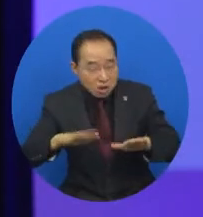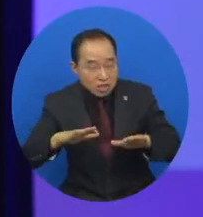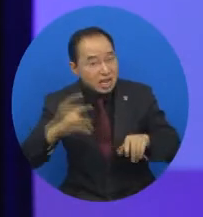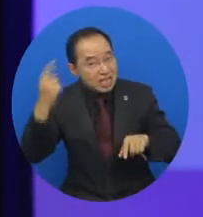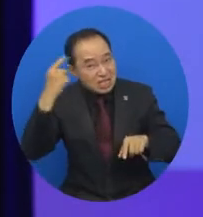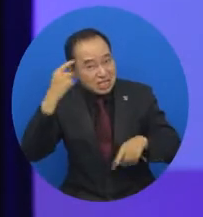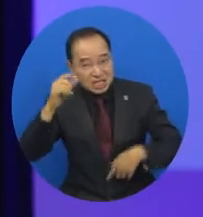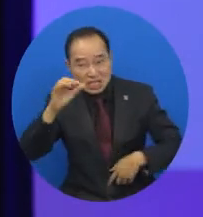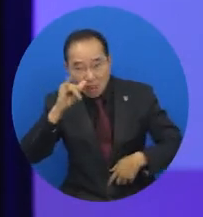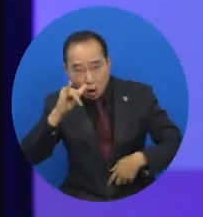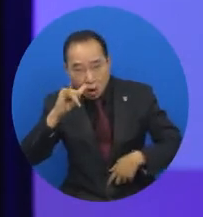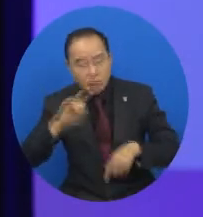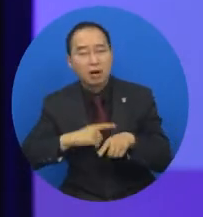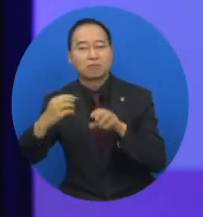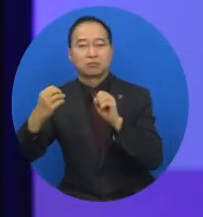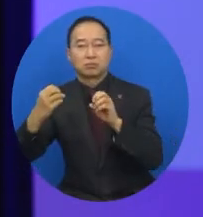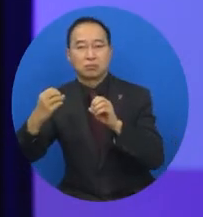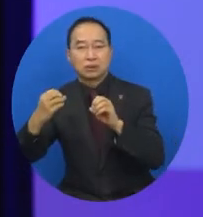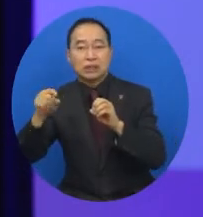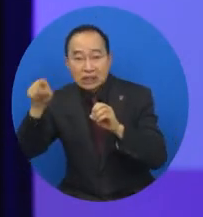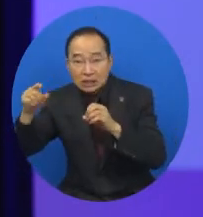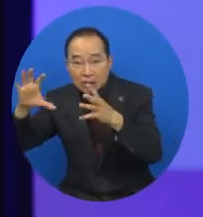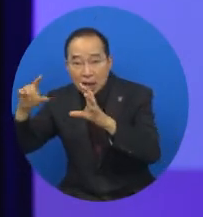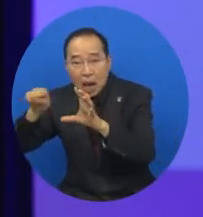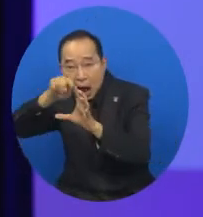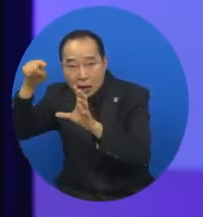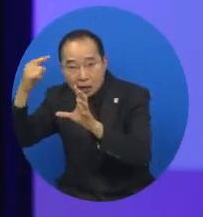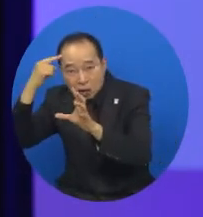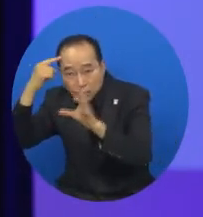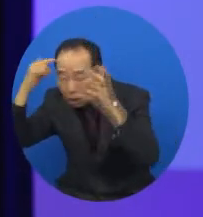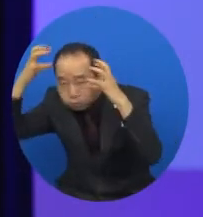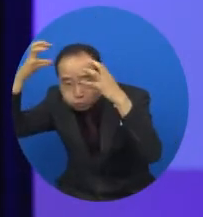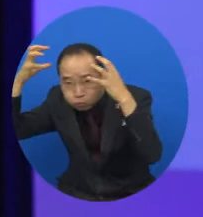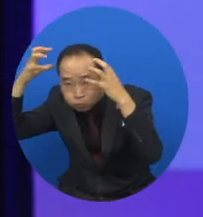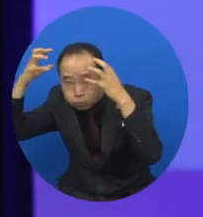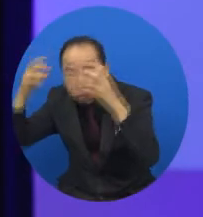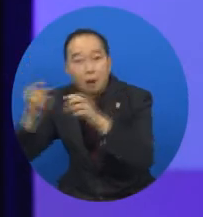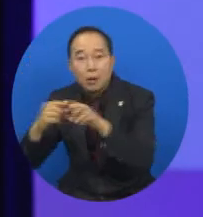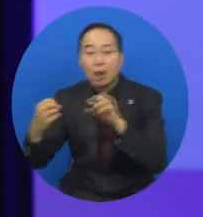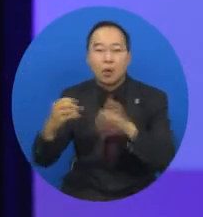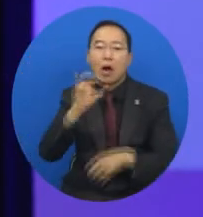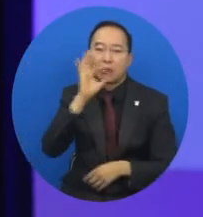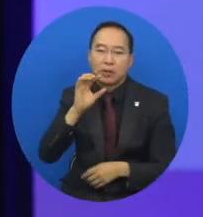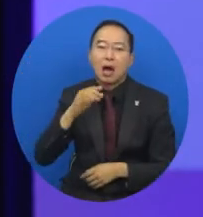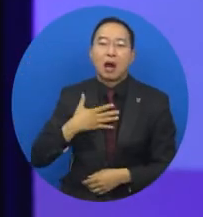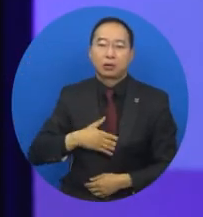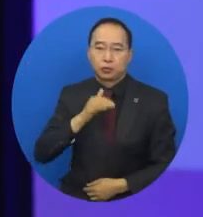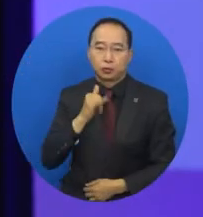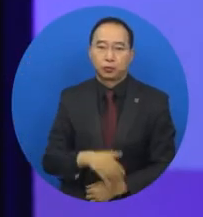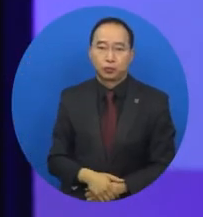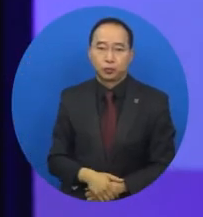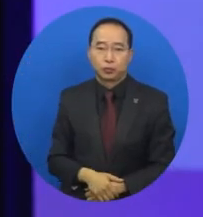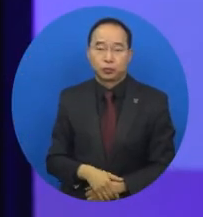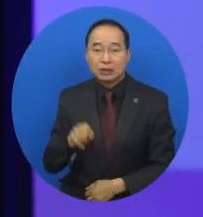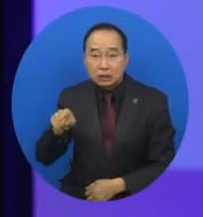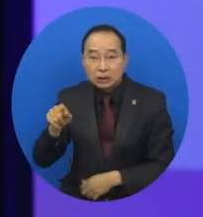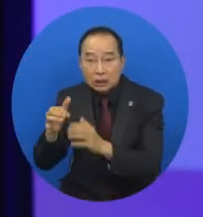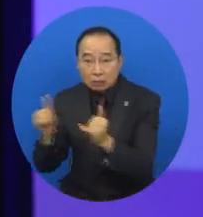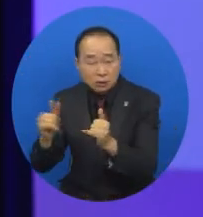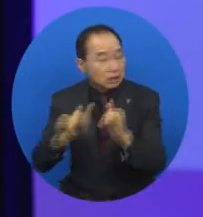것이지 그렇지 않은 이분들의 세계에서는 소용이 없다는 걸 깨달았습니다.